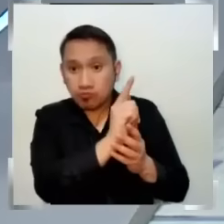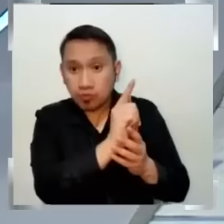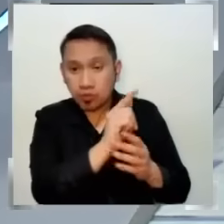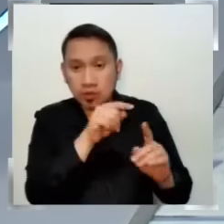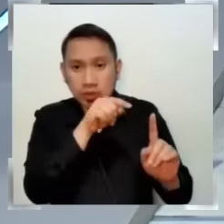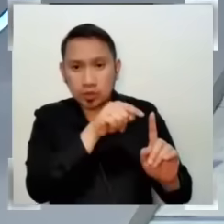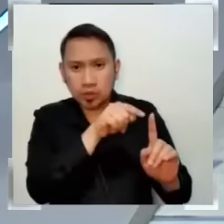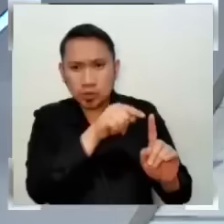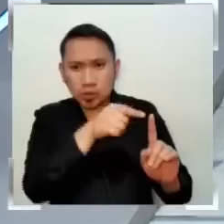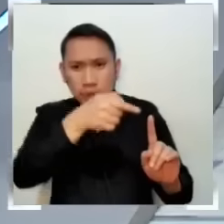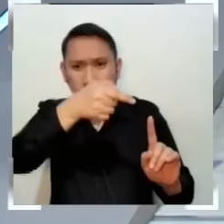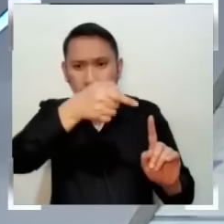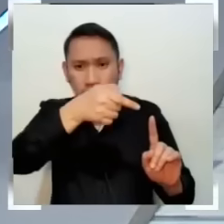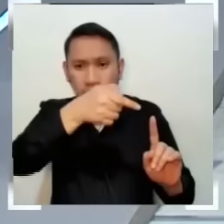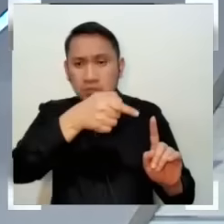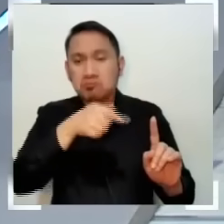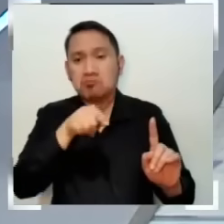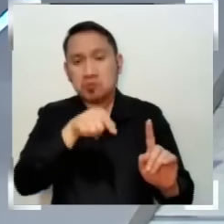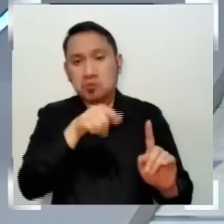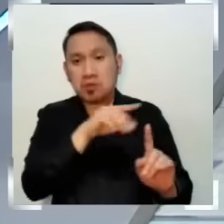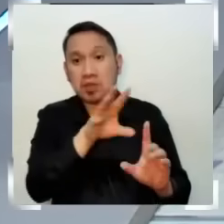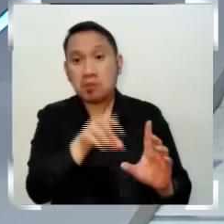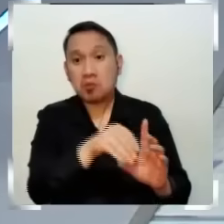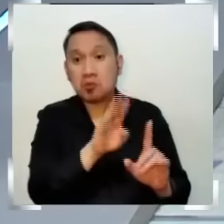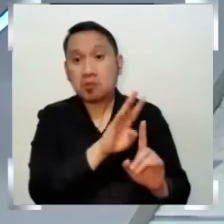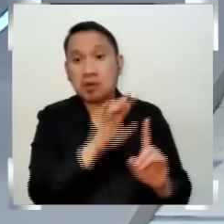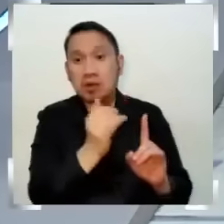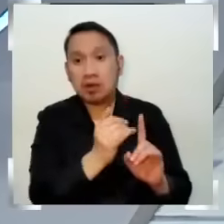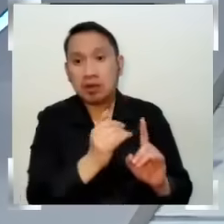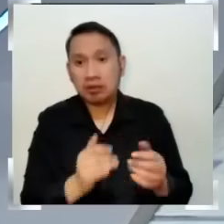kabarangay. Saksi, si Darlene Kai.